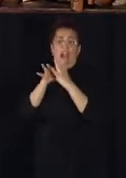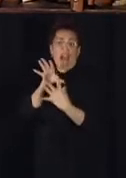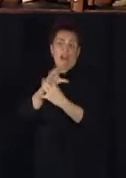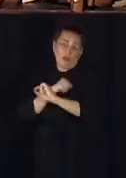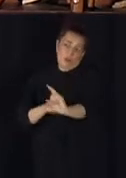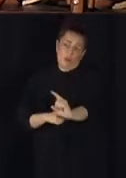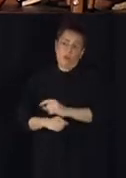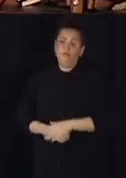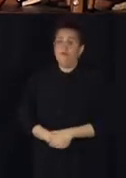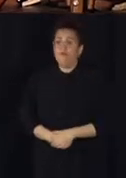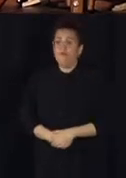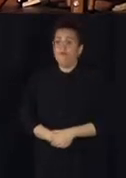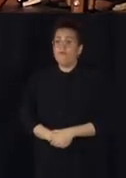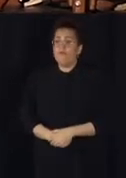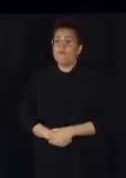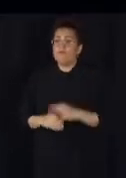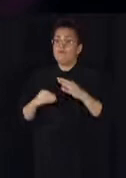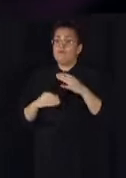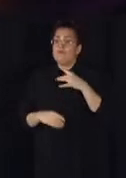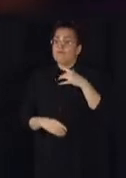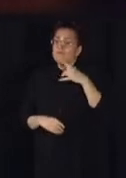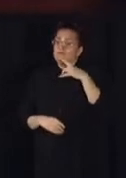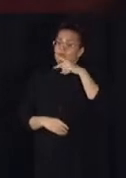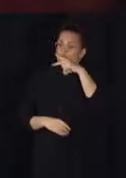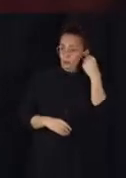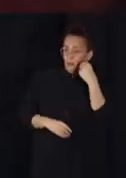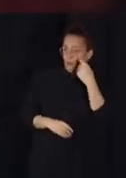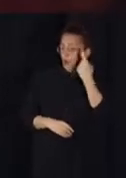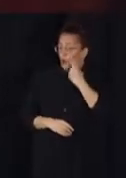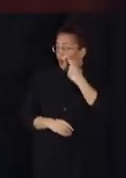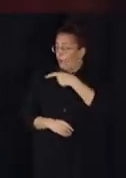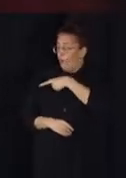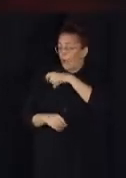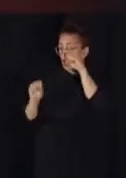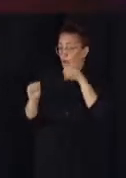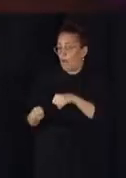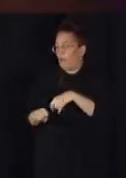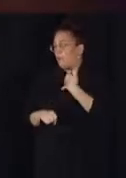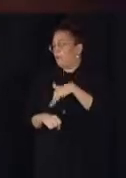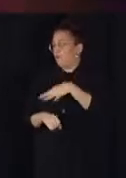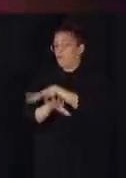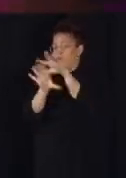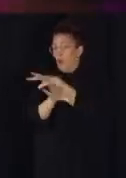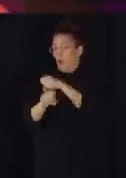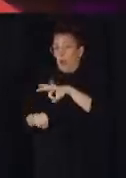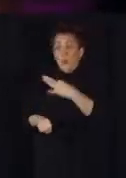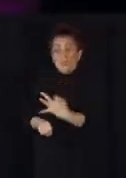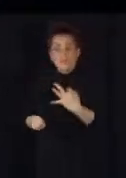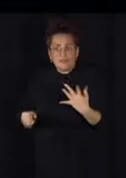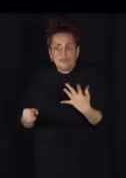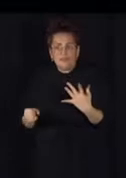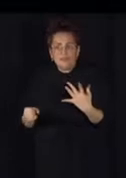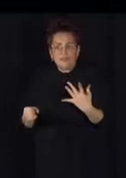L'espèce humaine a une capacité incroyable dont nous seuls avons le contrôle. On a le pouvoir de complètement